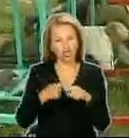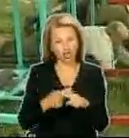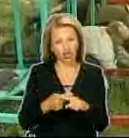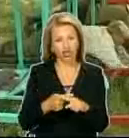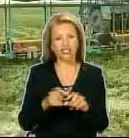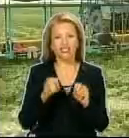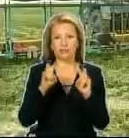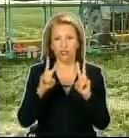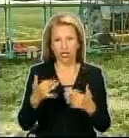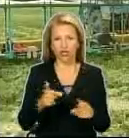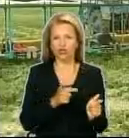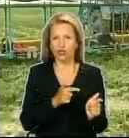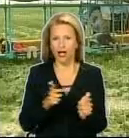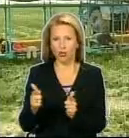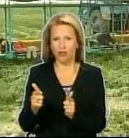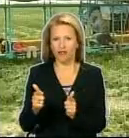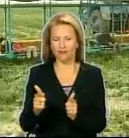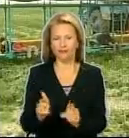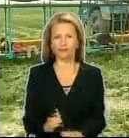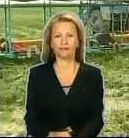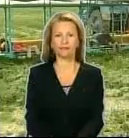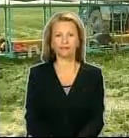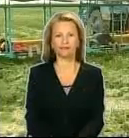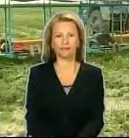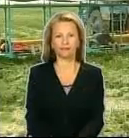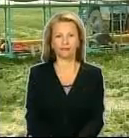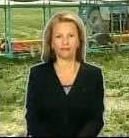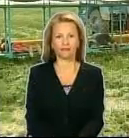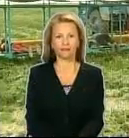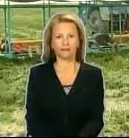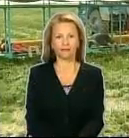овощеводы уже к этому готовы. Маргарита Ушкевич, Виктор Бак, агентство новостей, Гродненский район.